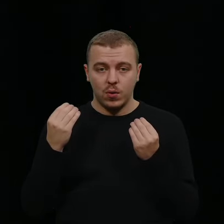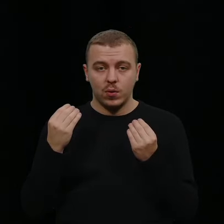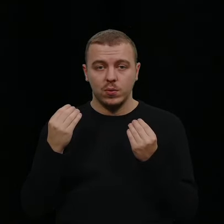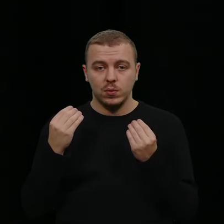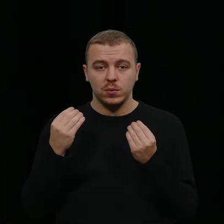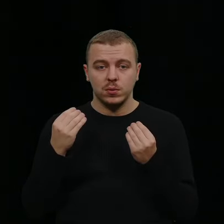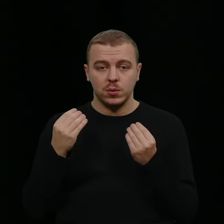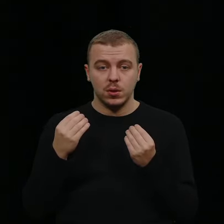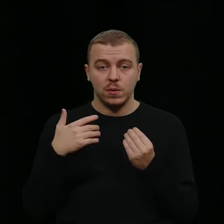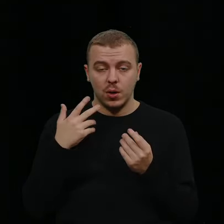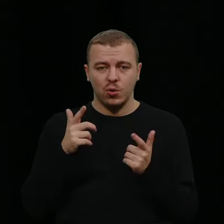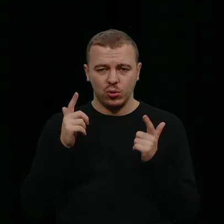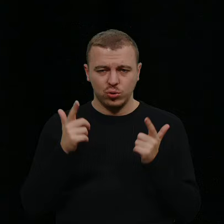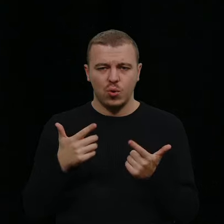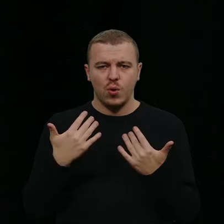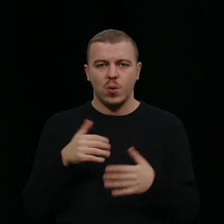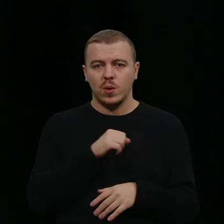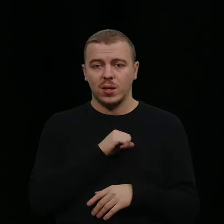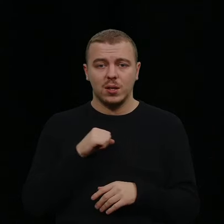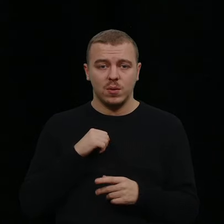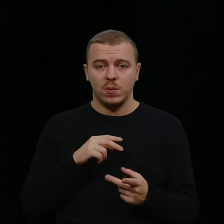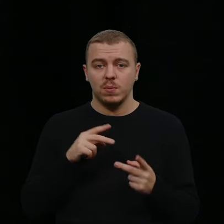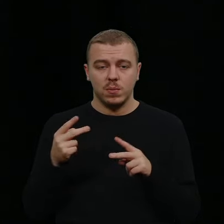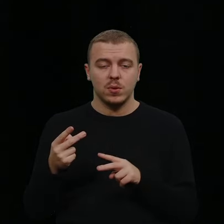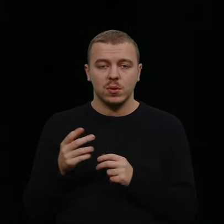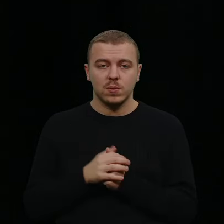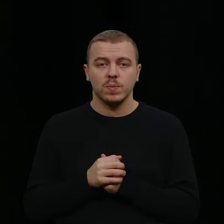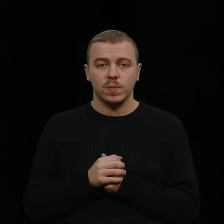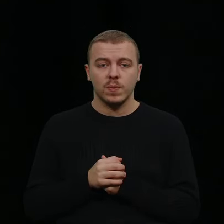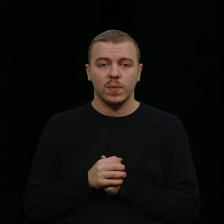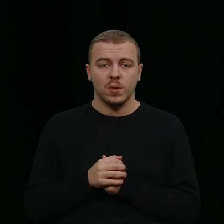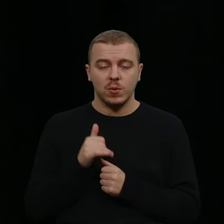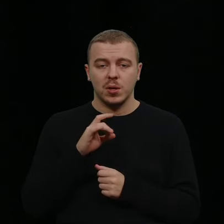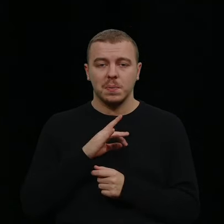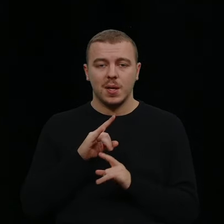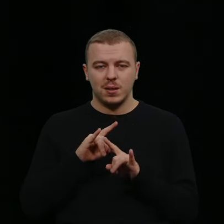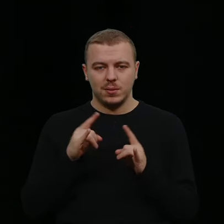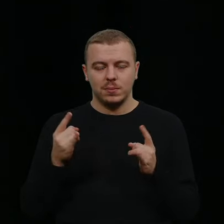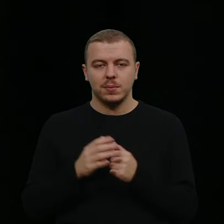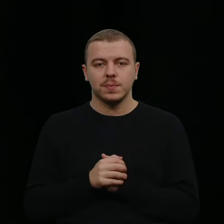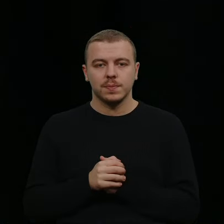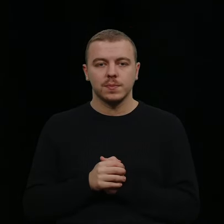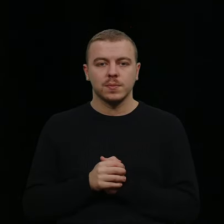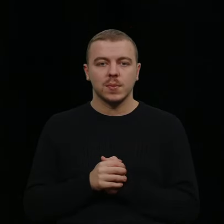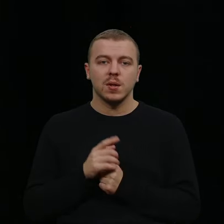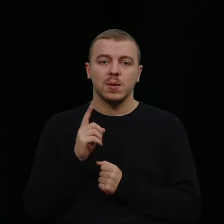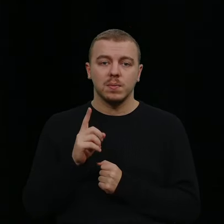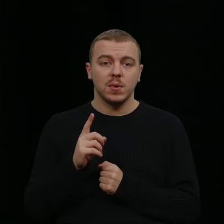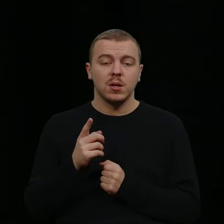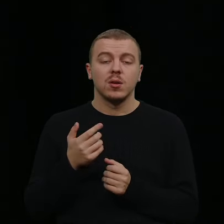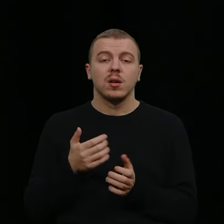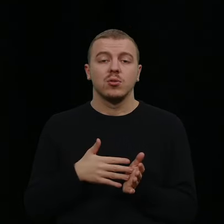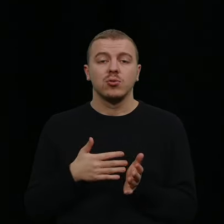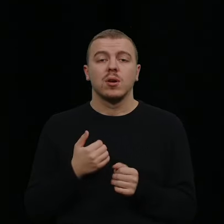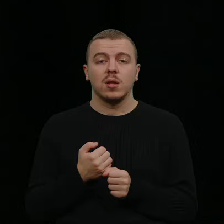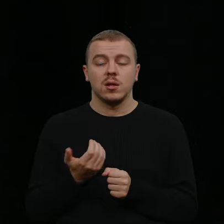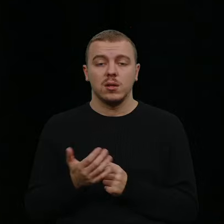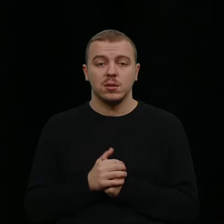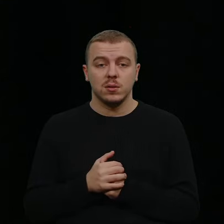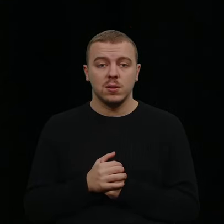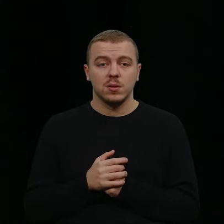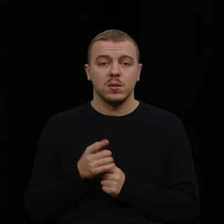aš jau kol tampa tikrų gydytojų, jau čia po gimnazijos. Bet, nu, ką darysi? Nu, mes